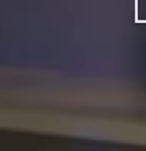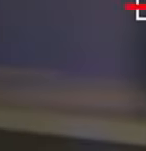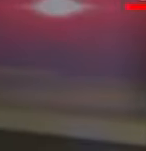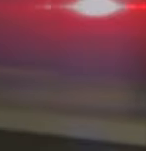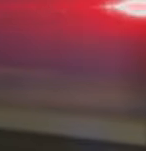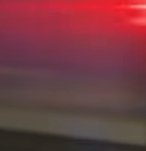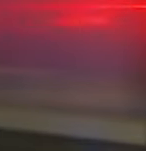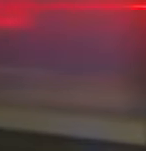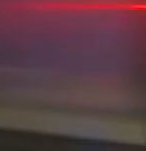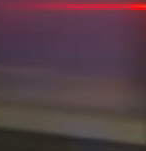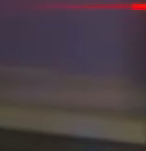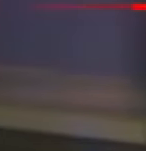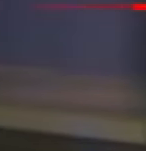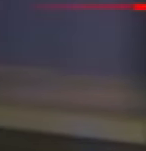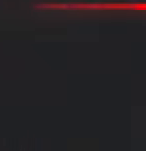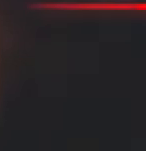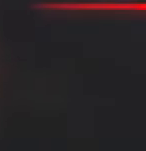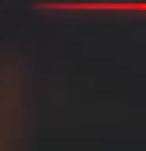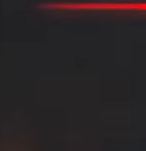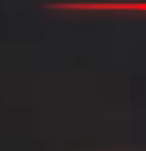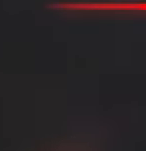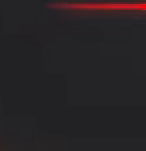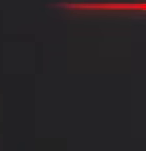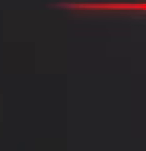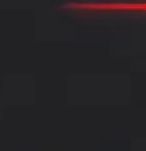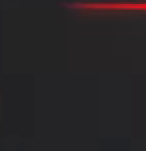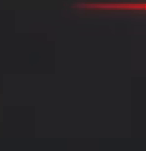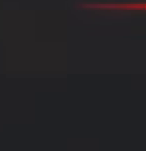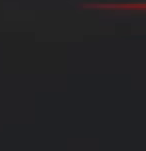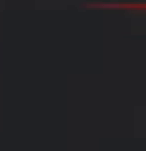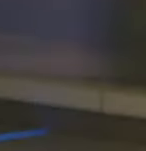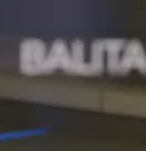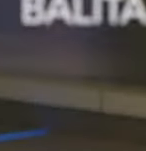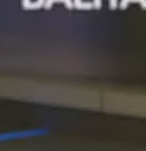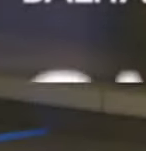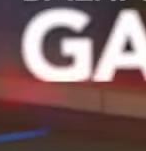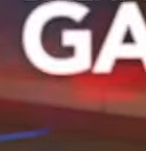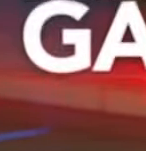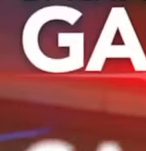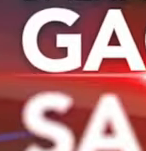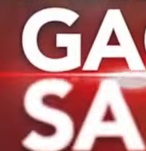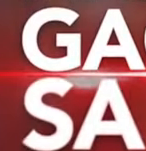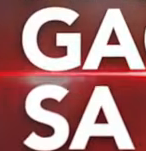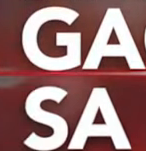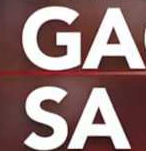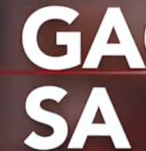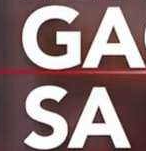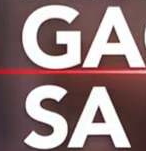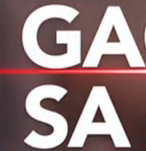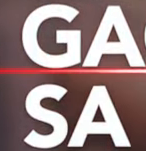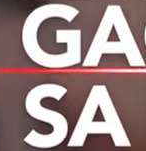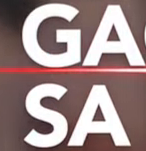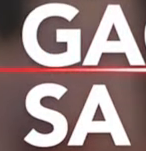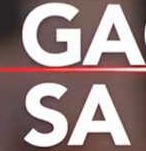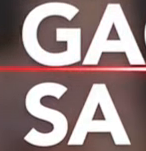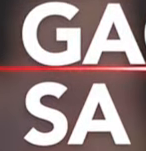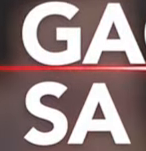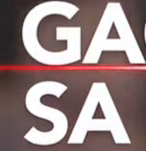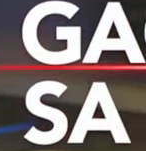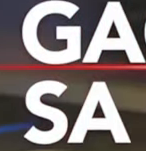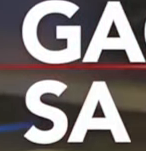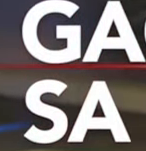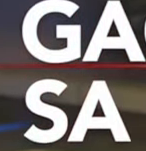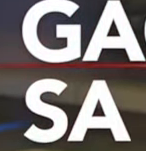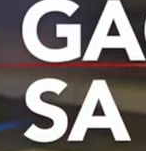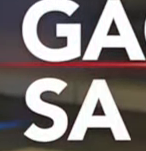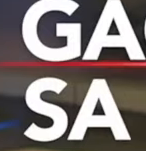Ang pinakamalaking misyon ng GMA Integrated News, dapat tayo yung kaagapay ng mga Pilipino para sa tamang mga balita, napapanahong mga impormasyon at sapat na